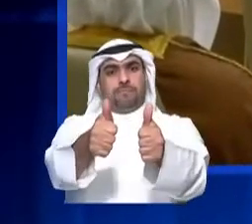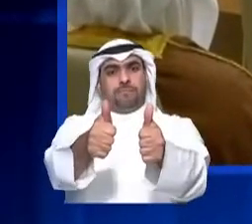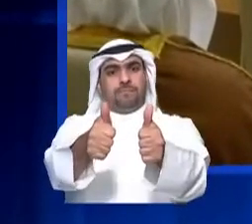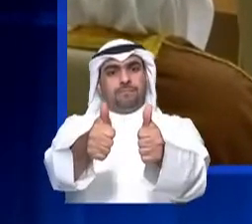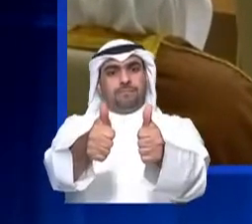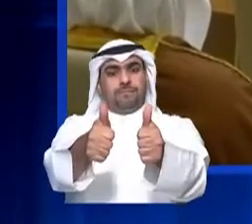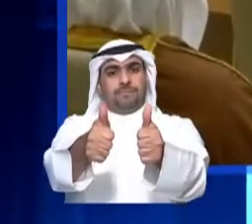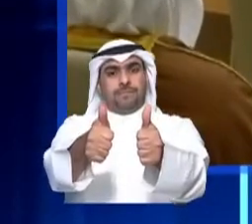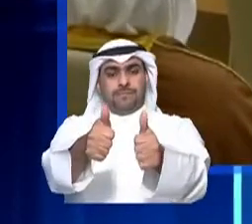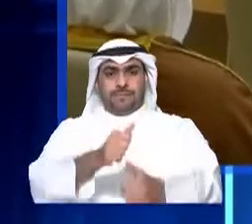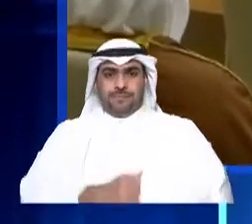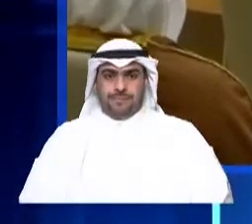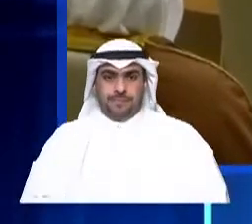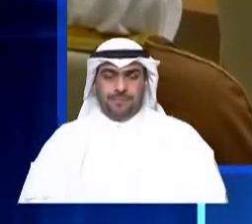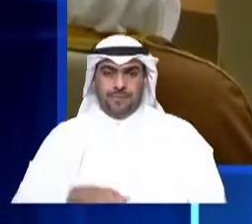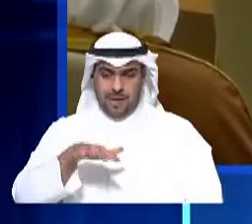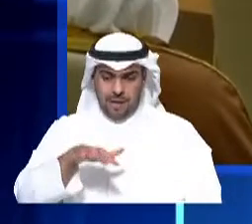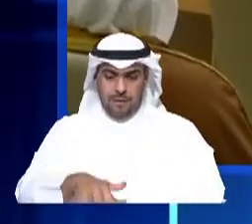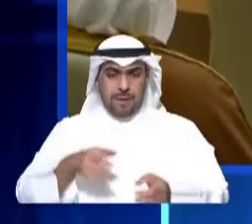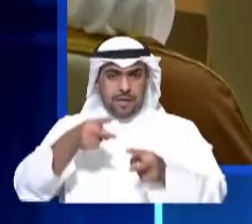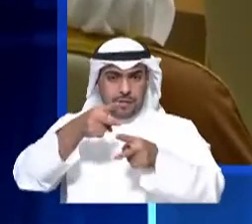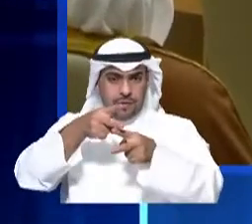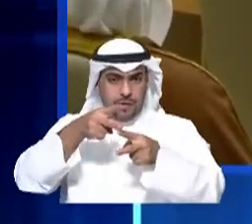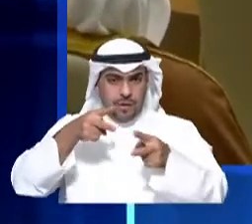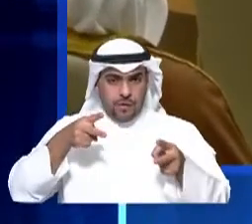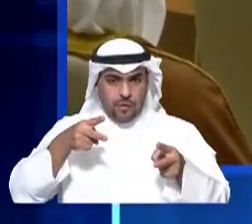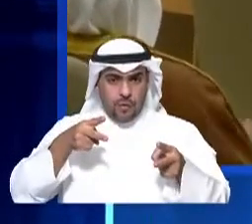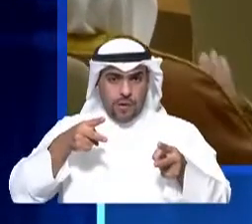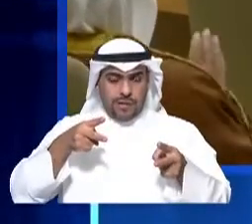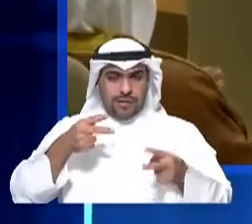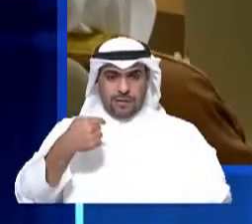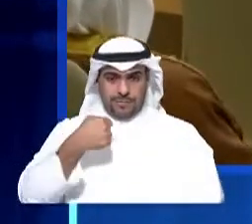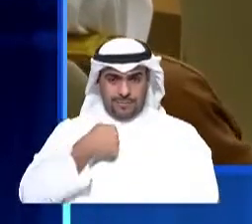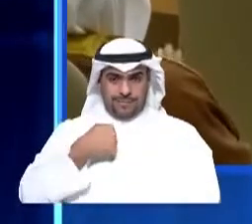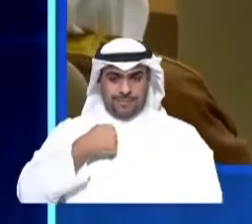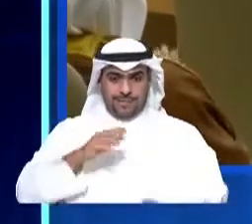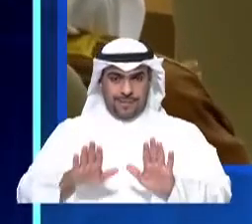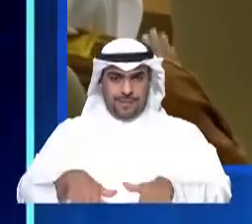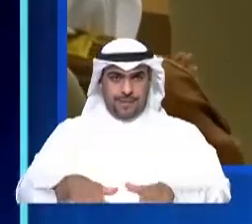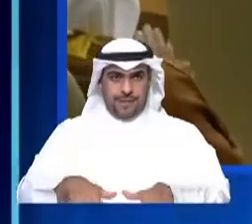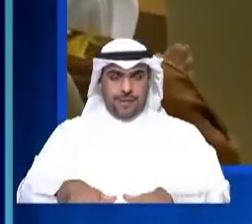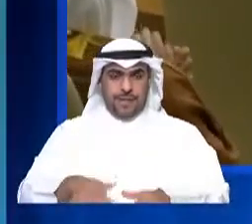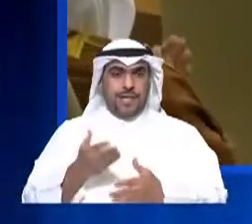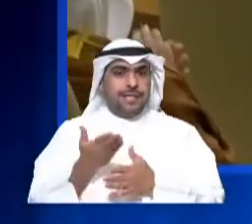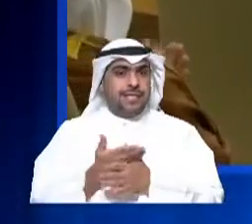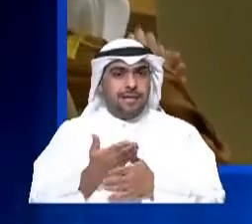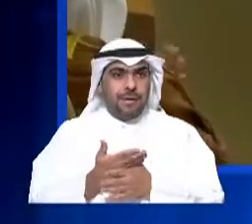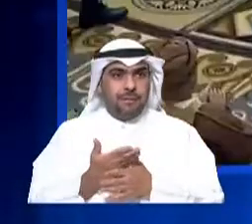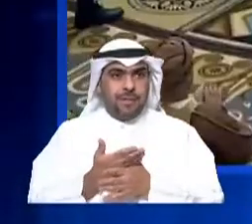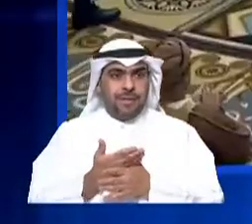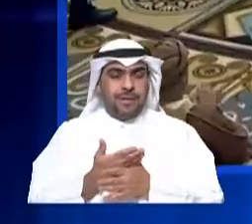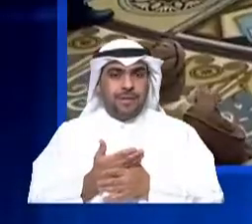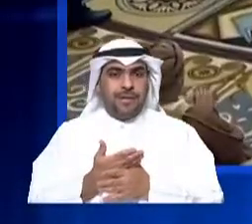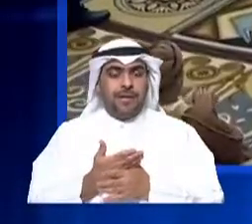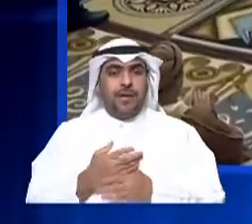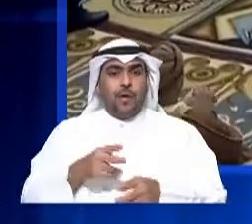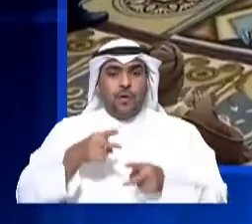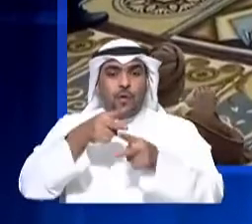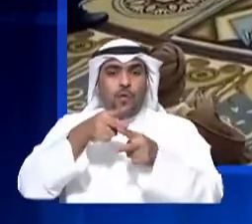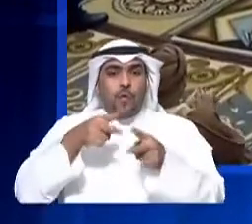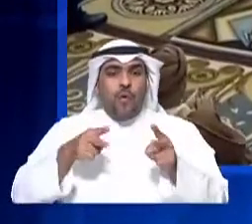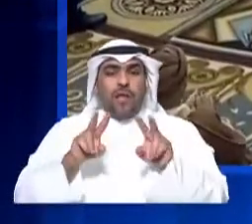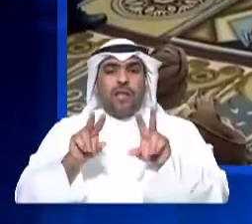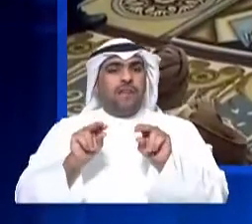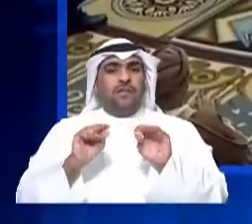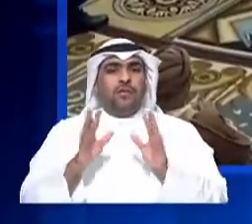في إحنا دور الكويت حقيقة، خلينا نقول الشغلة، إحنا دور الكويت عندنا كأننا قاعد نطفئ أبار حرائق، احنا دورنا اطفاء